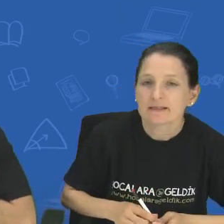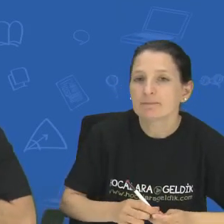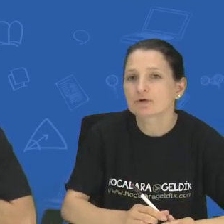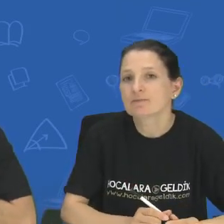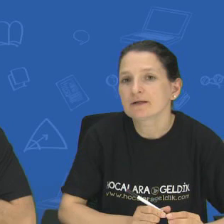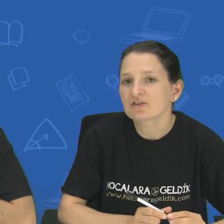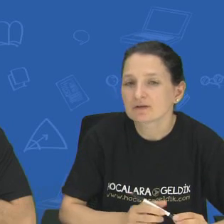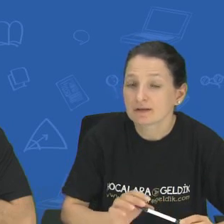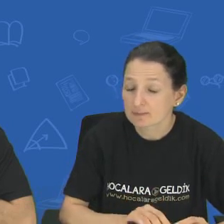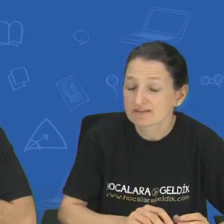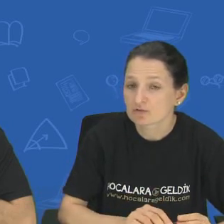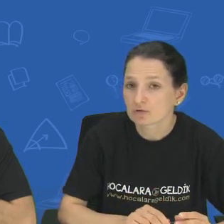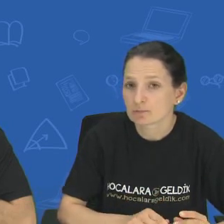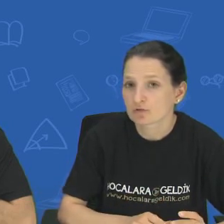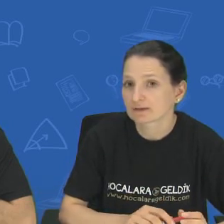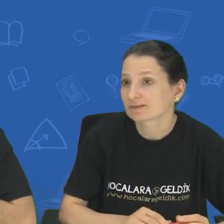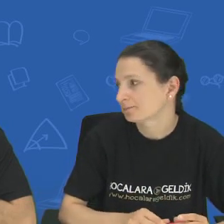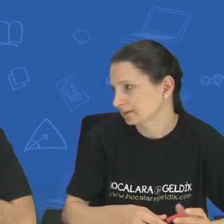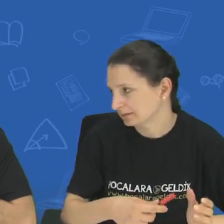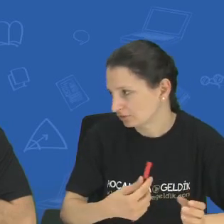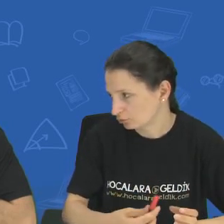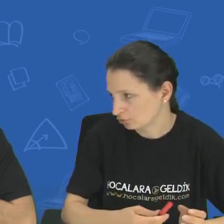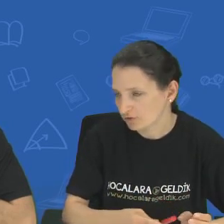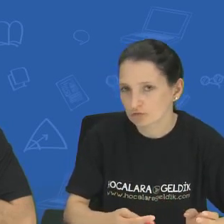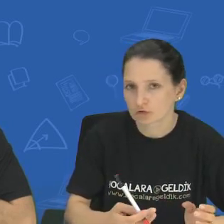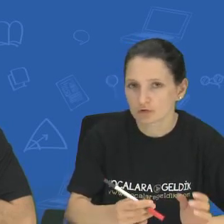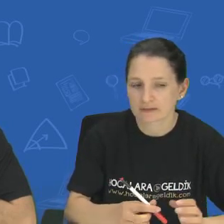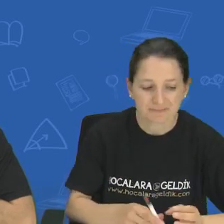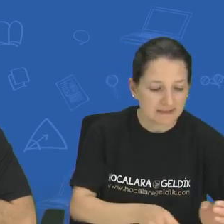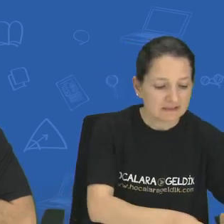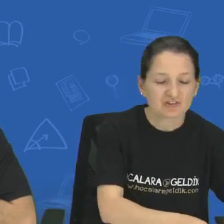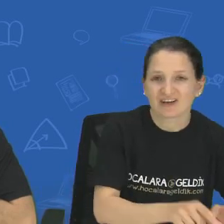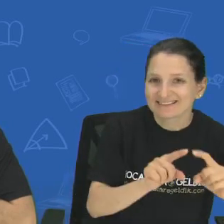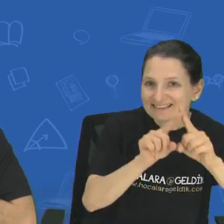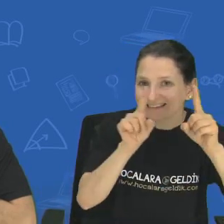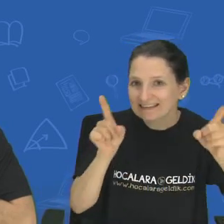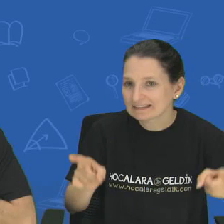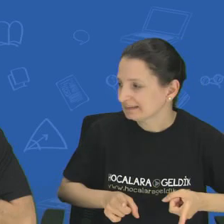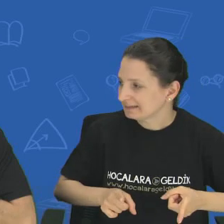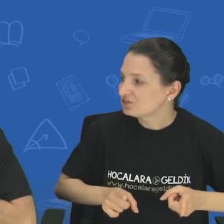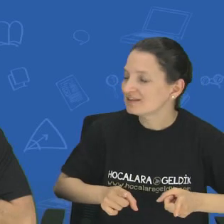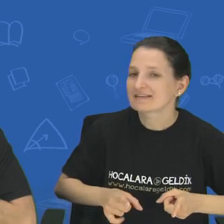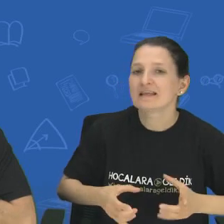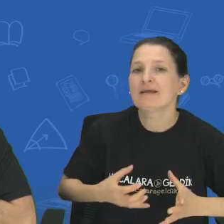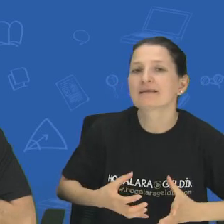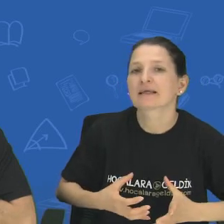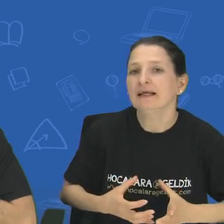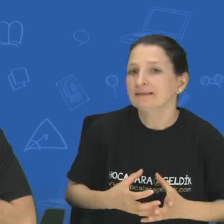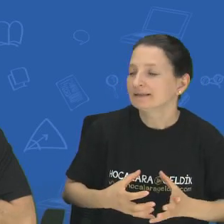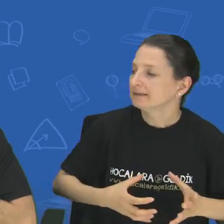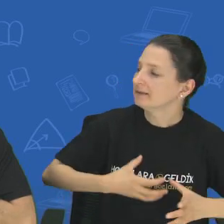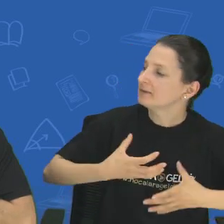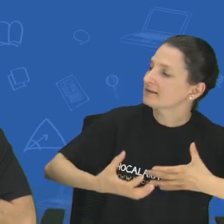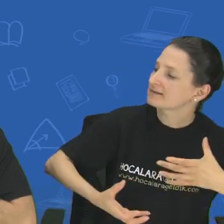Biyokimya. Yine biyokimya için de bizim için önemli. Özellikle tıp alanı için düşüneceğiz. Çünkü diyor ki canlıların içerisinde meydana